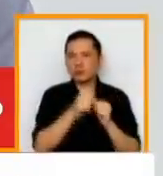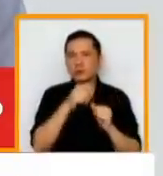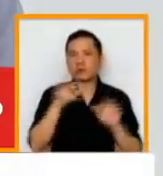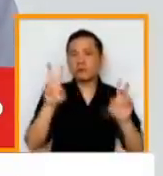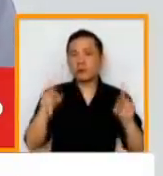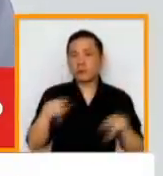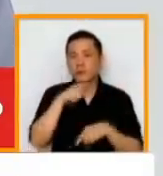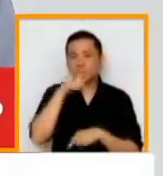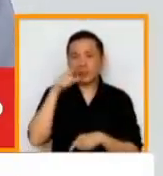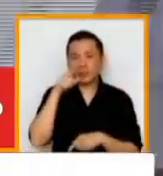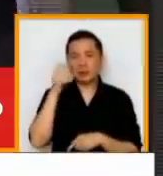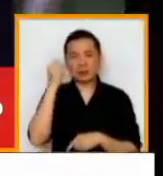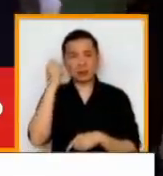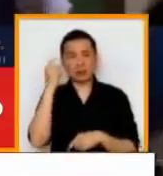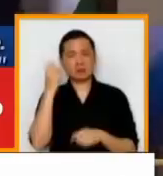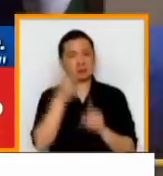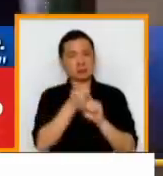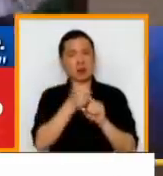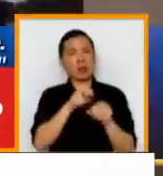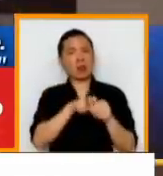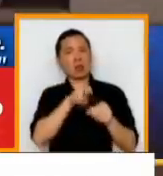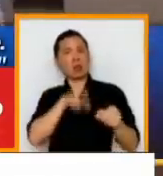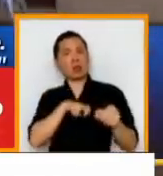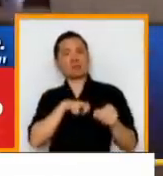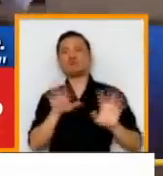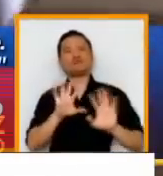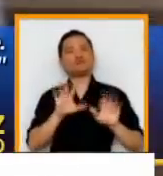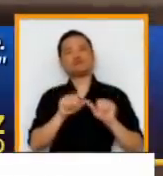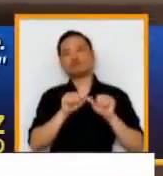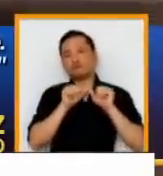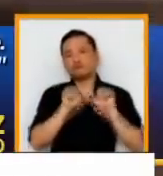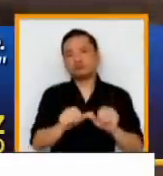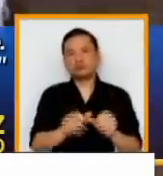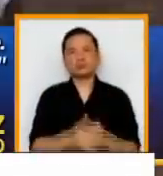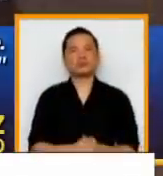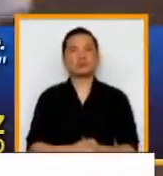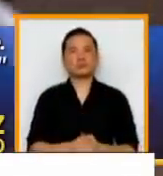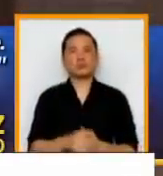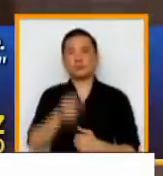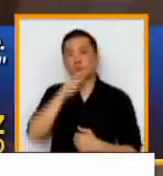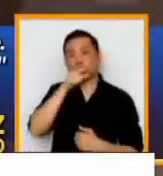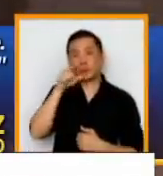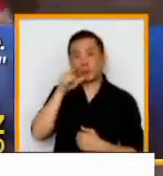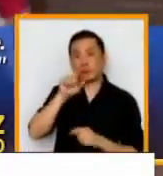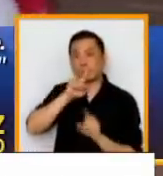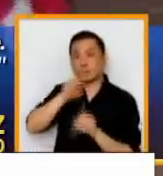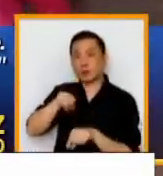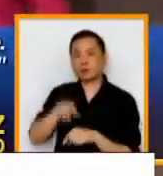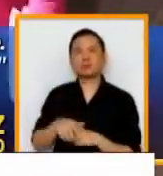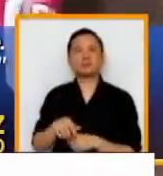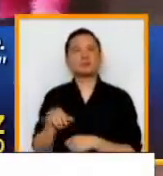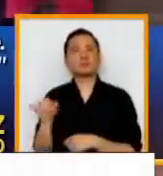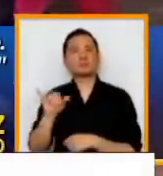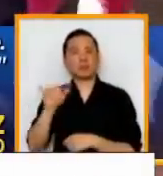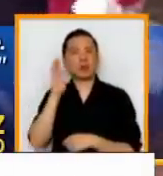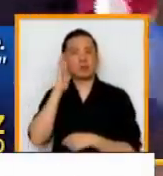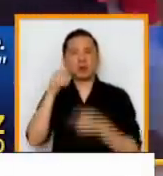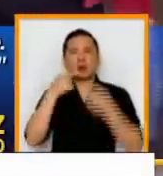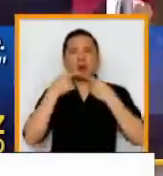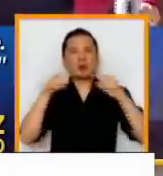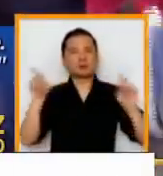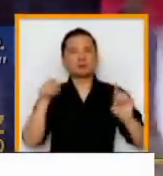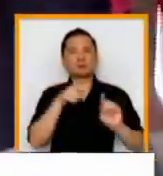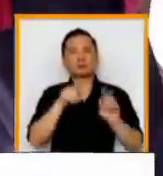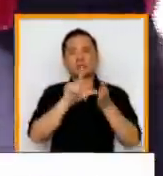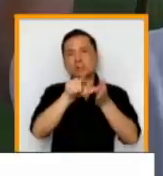na siya aatras sa pagtakbo. Reaksyon naman ng kampo ni Robredo dito, magkakaroon din daw ng announcement si Robredo sa